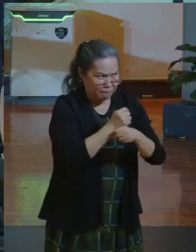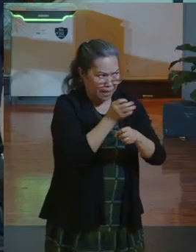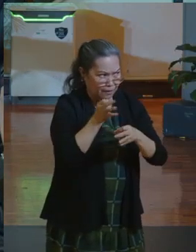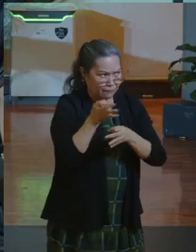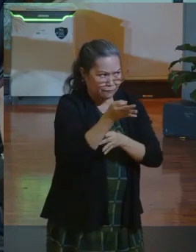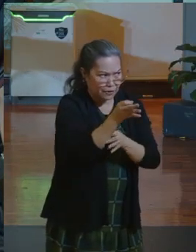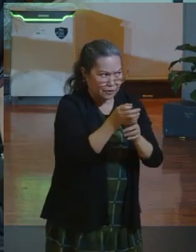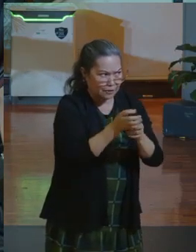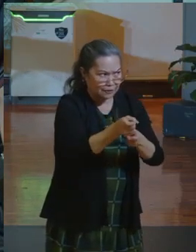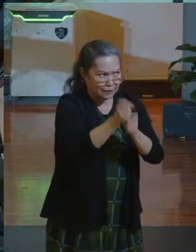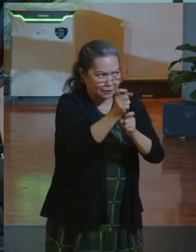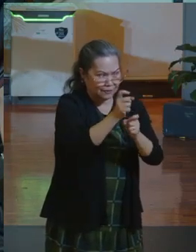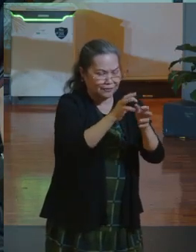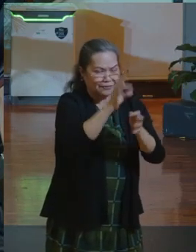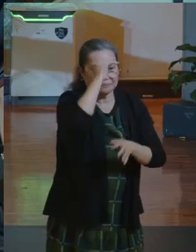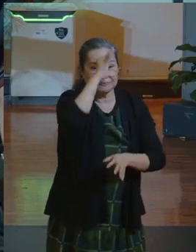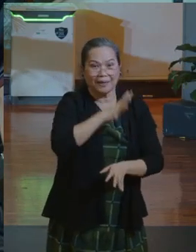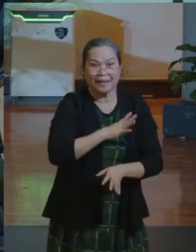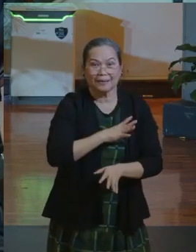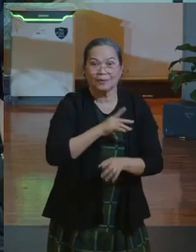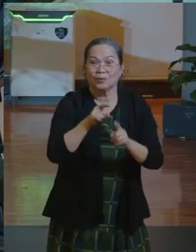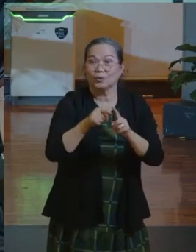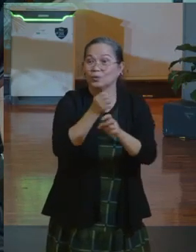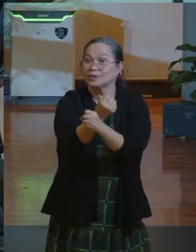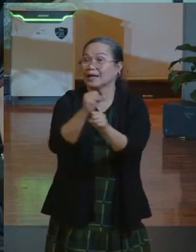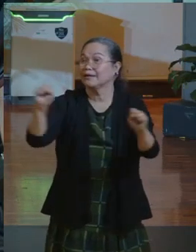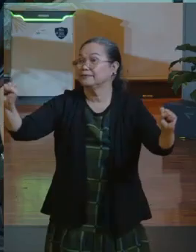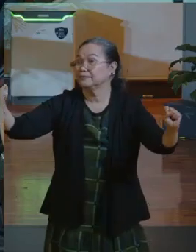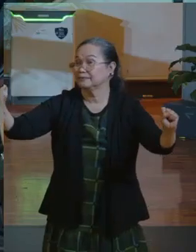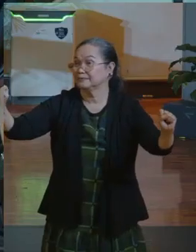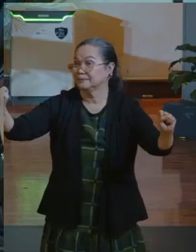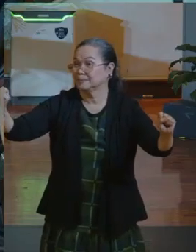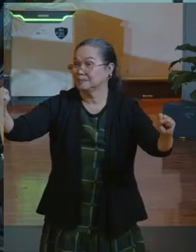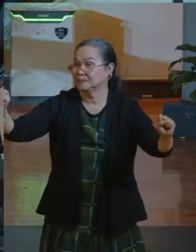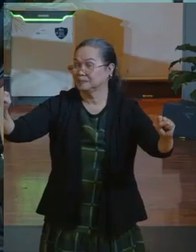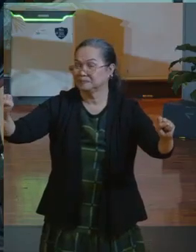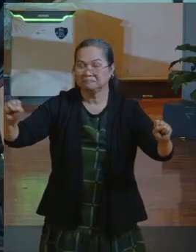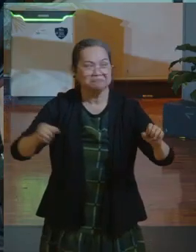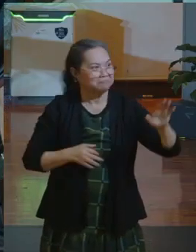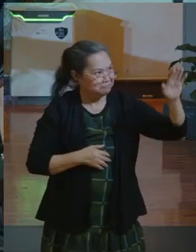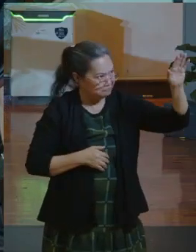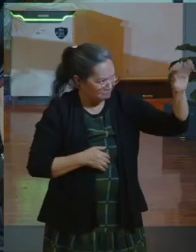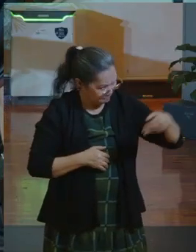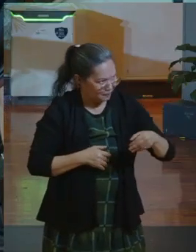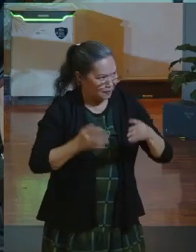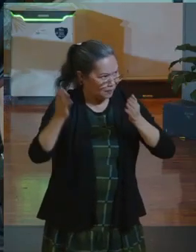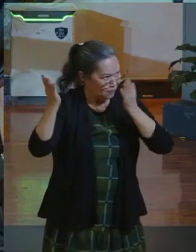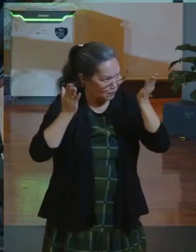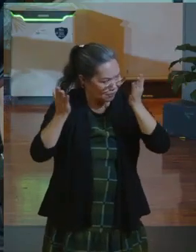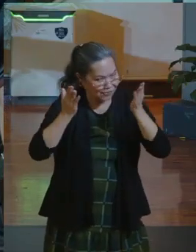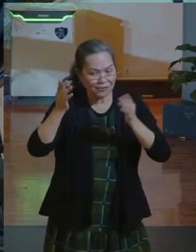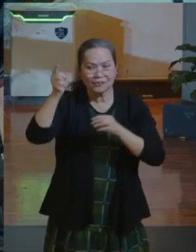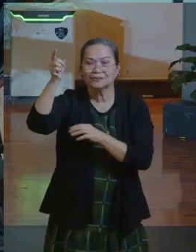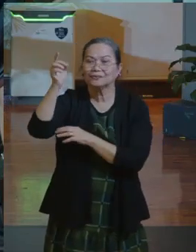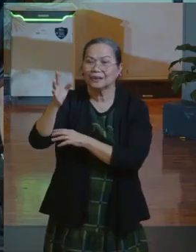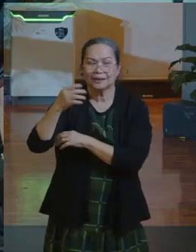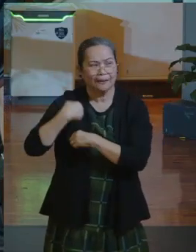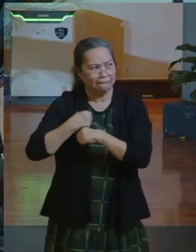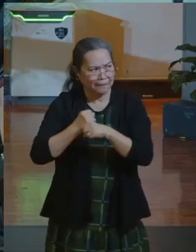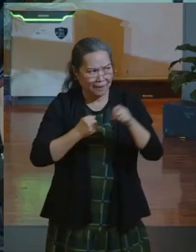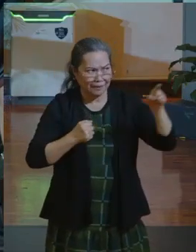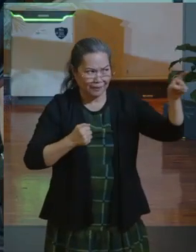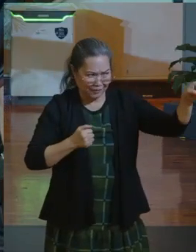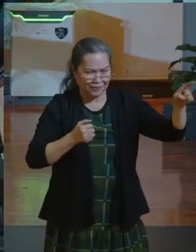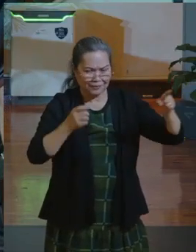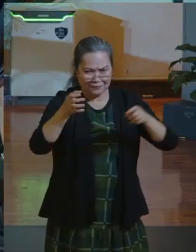So sila ay kinawag unto salvation. Tapos sila ay kinawag na maglingkod sa Kanya, I will make you fishers of